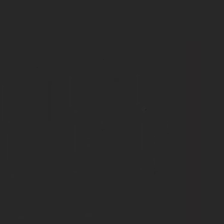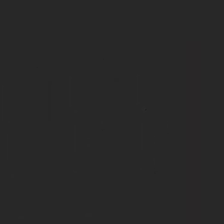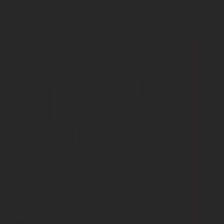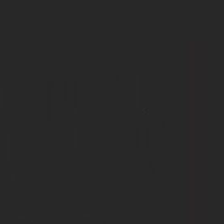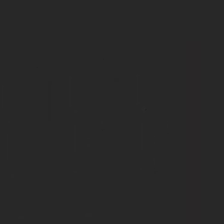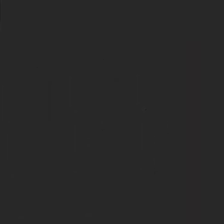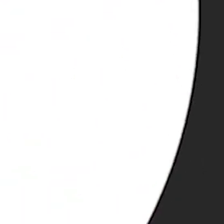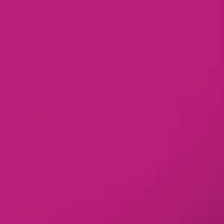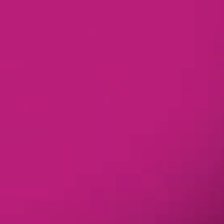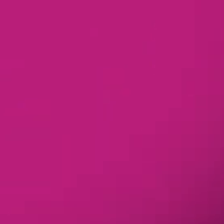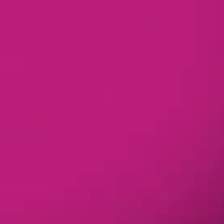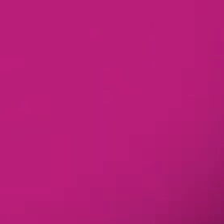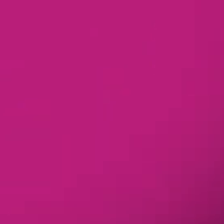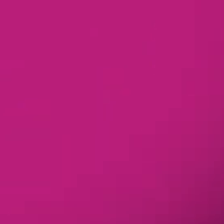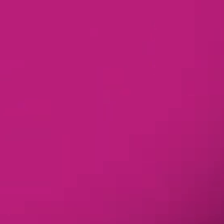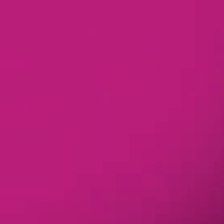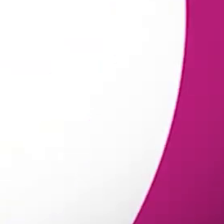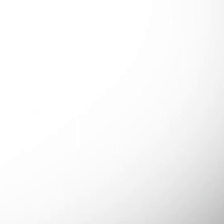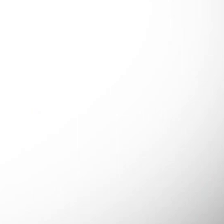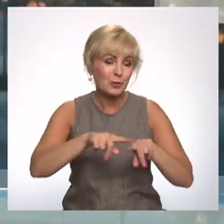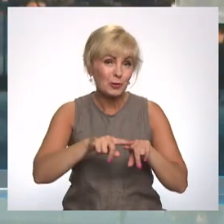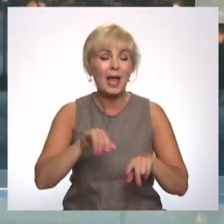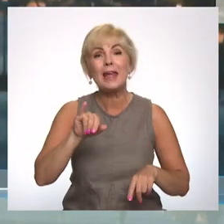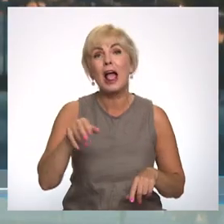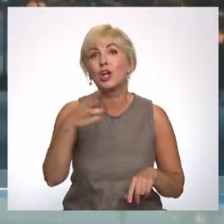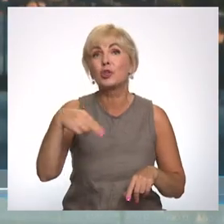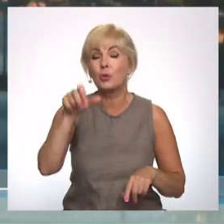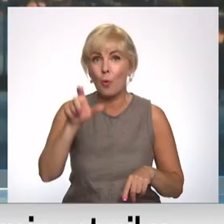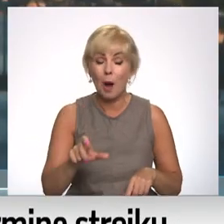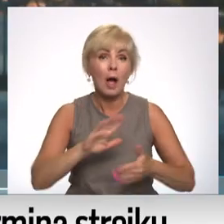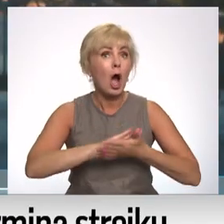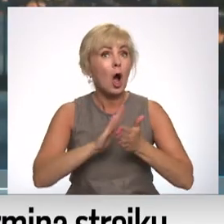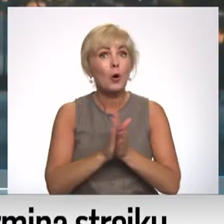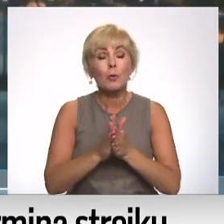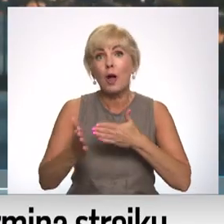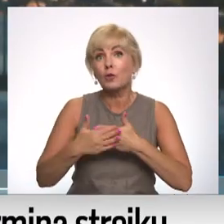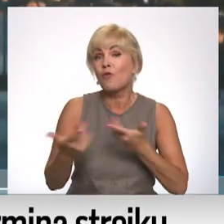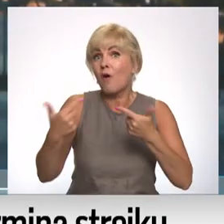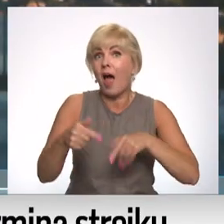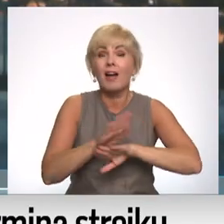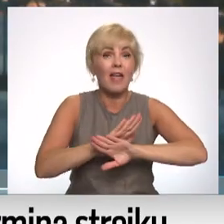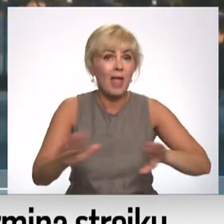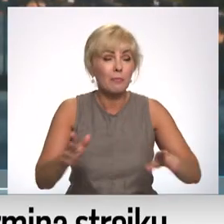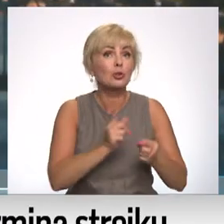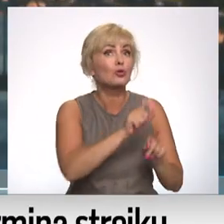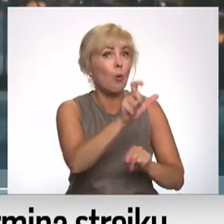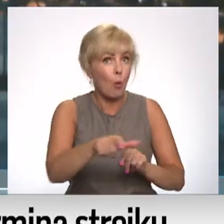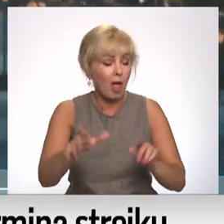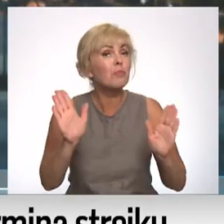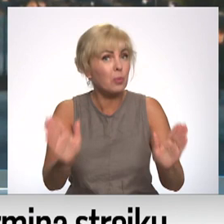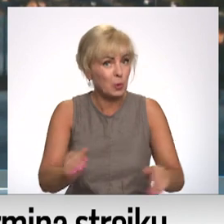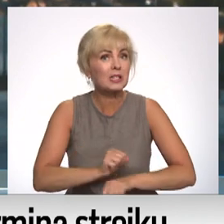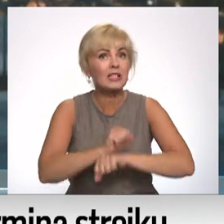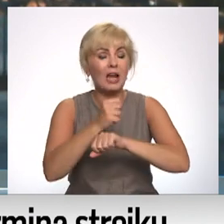Re, viss ēters ir te! Ja kompromisu tuvākā laikā nebūs, pedagogi streikos. Tā